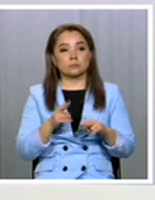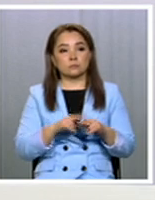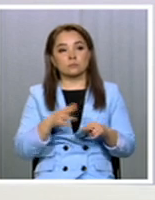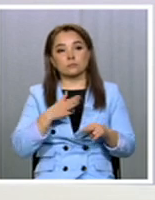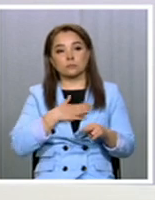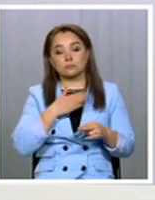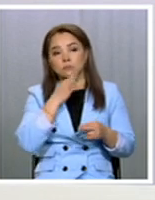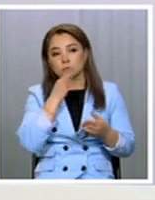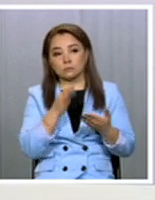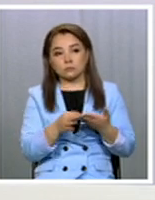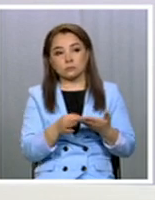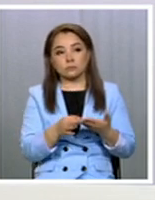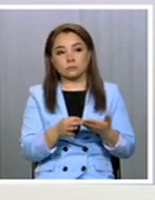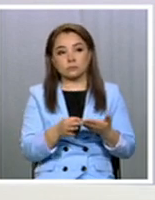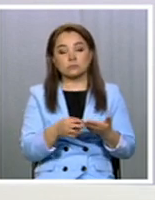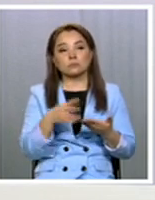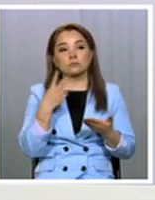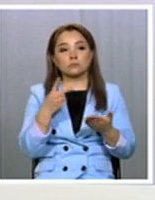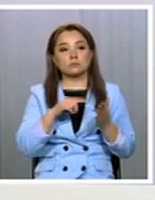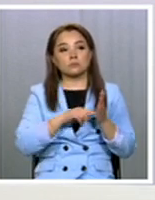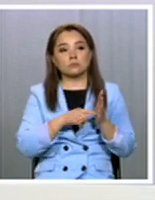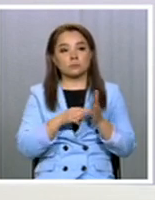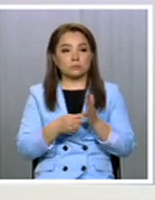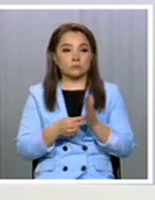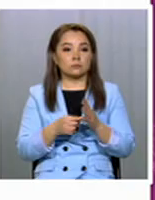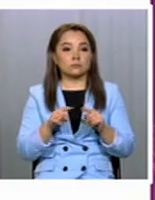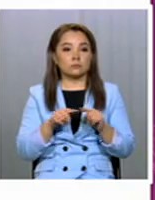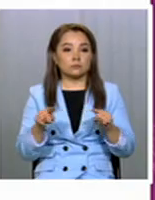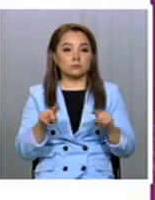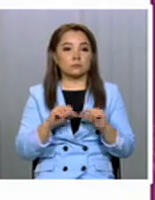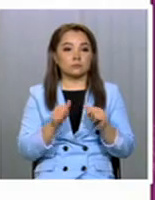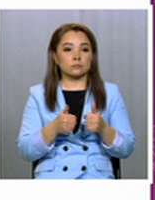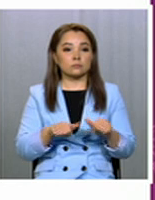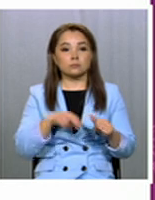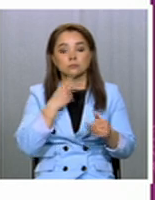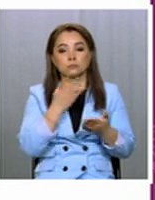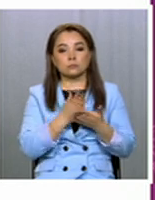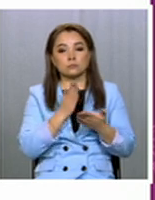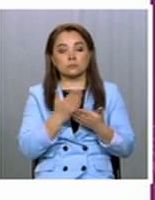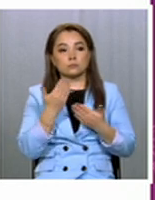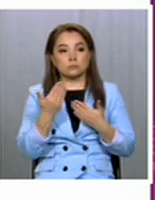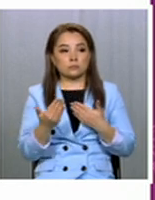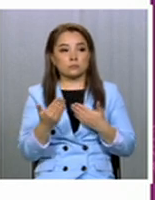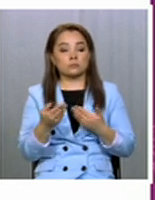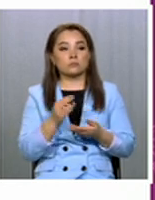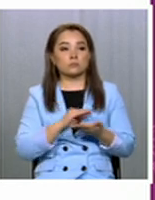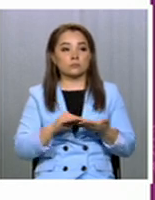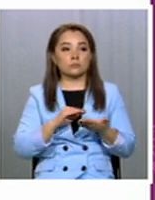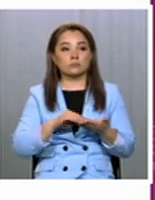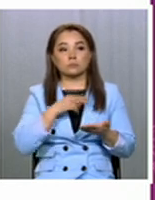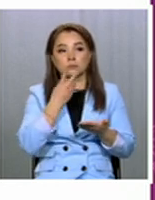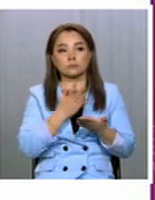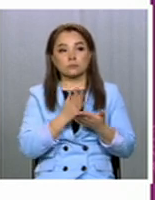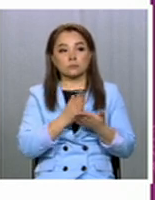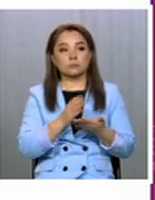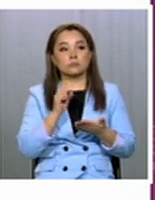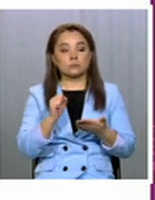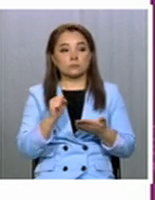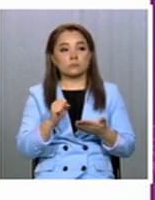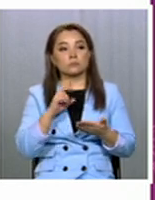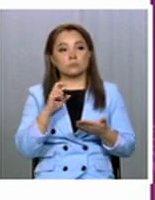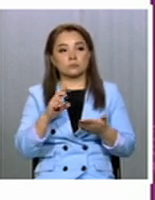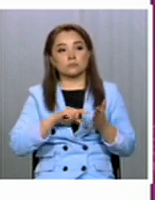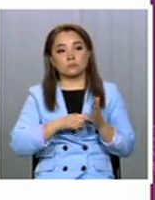ғана 2 нүктенің арақашықтығын табатын формуланы қарастырған болатынбыз. Жазып алайық. Онда осы А және Б